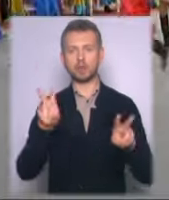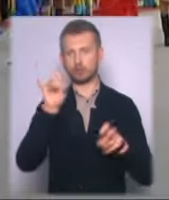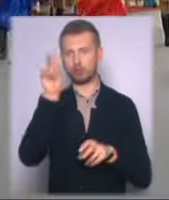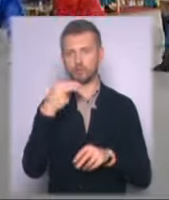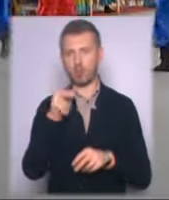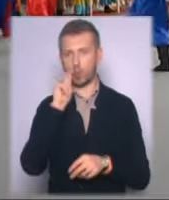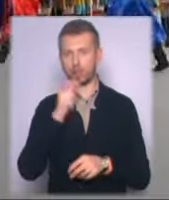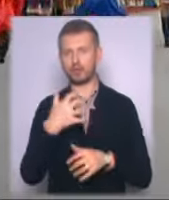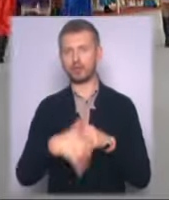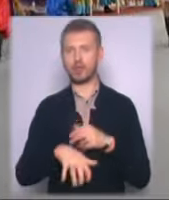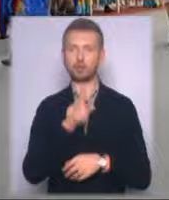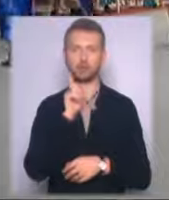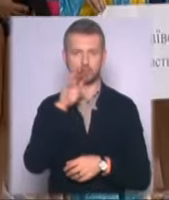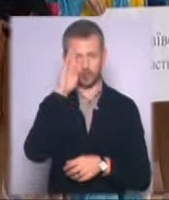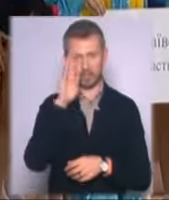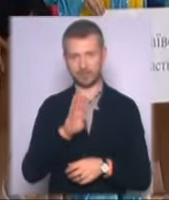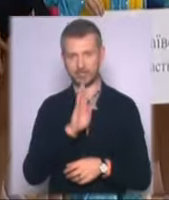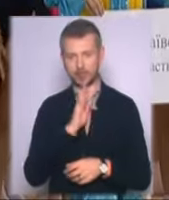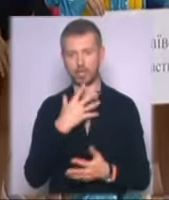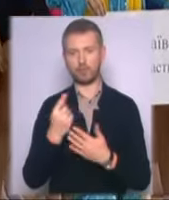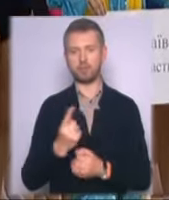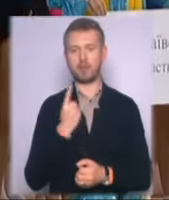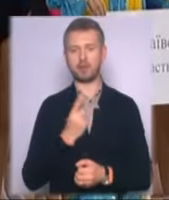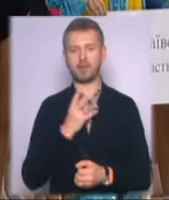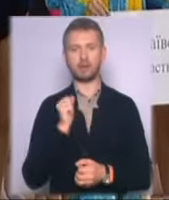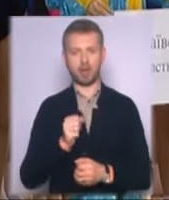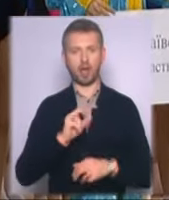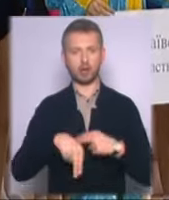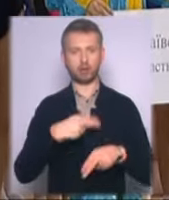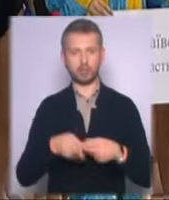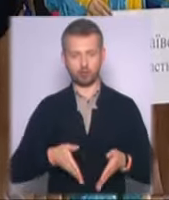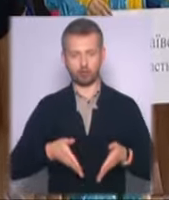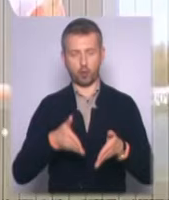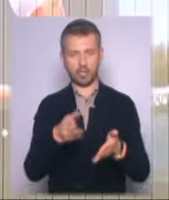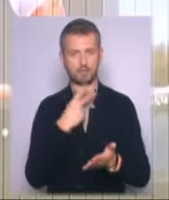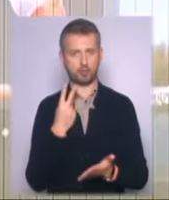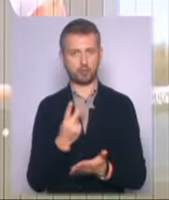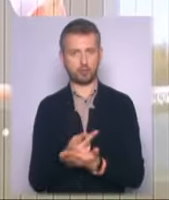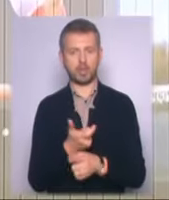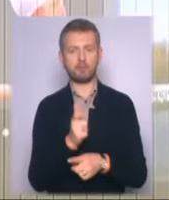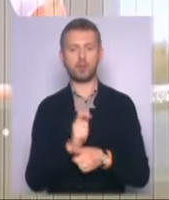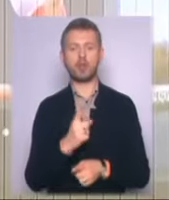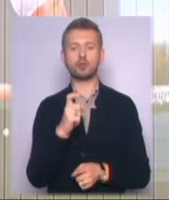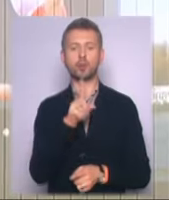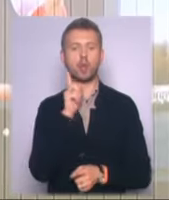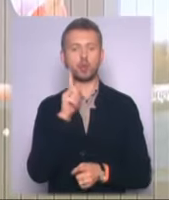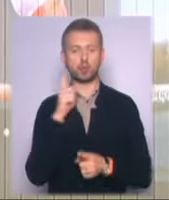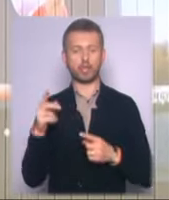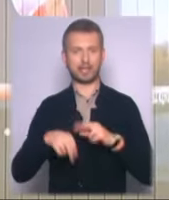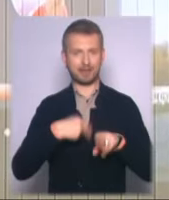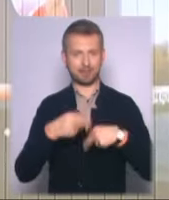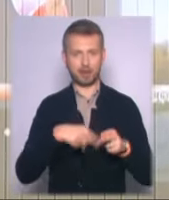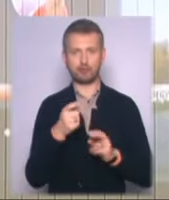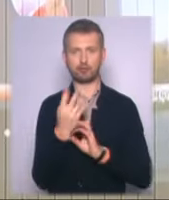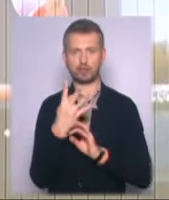України серед юнаків та дівчат. Свою майстерність на акробатичній доріжці продемонстрували понад 100 юних гімнастів з 14